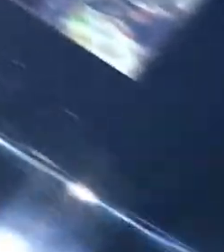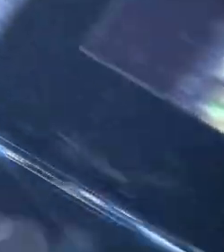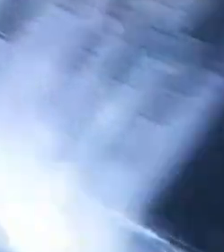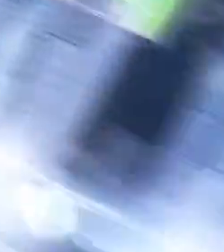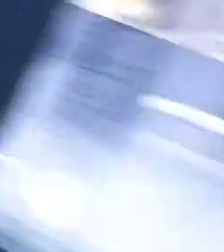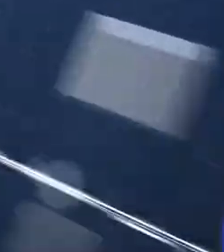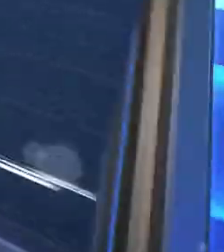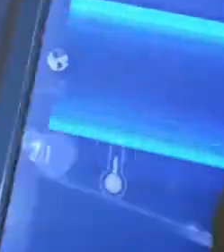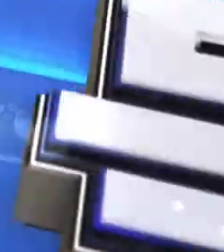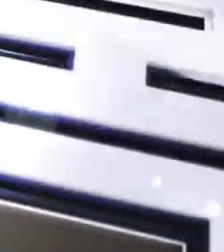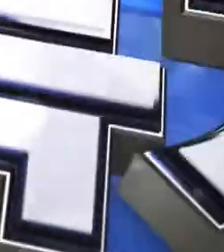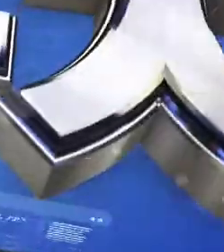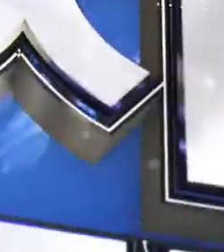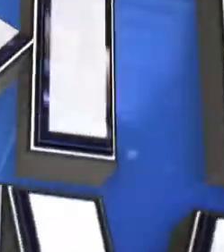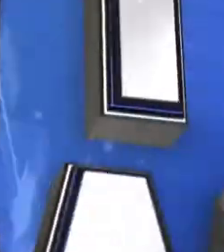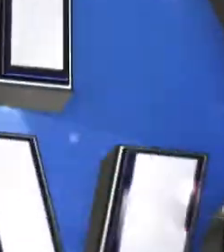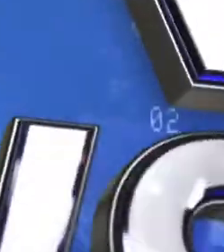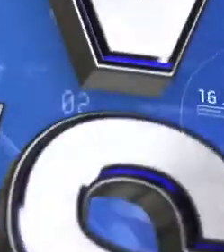으